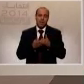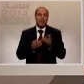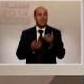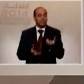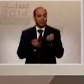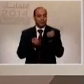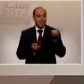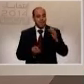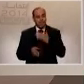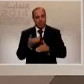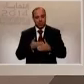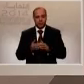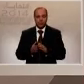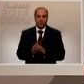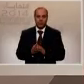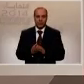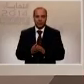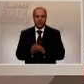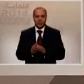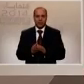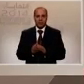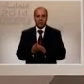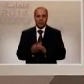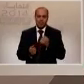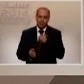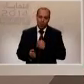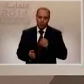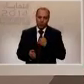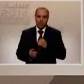العاجل للمصابين شي